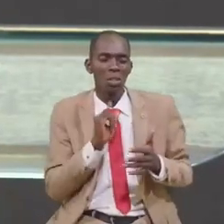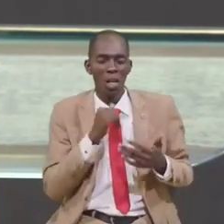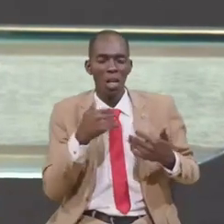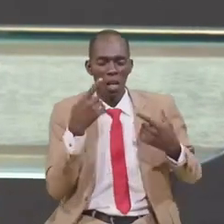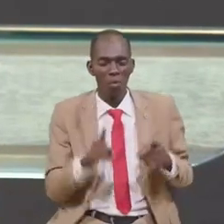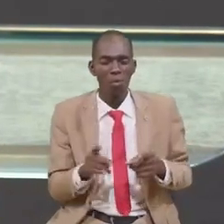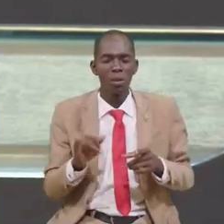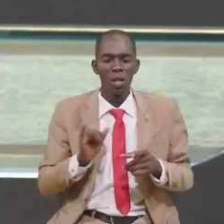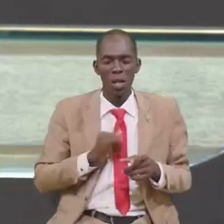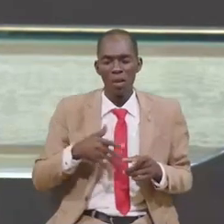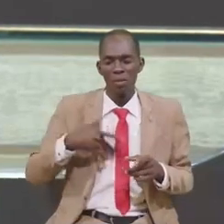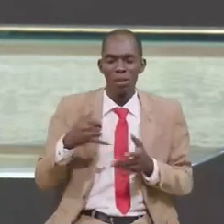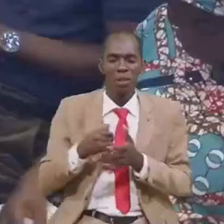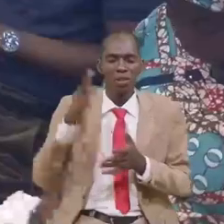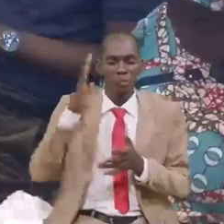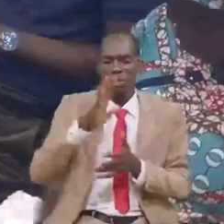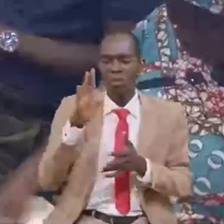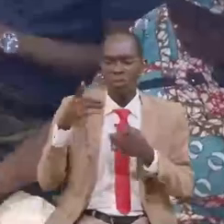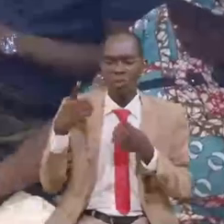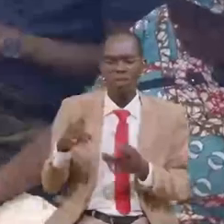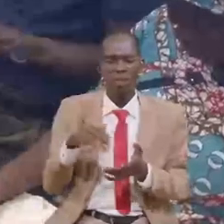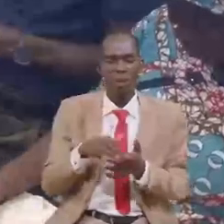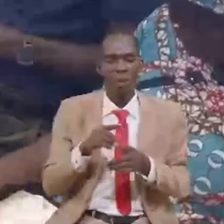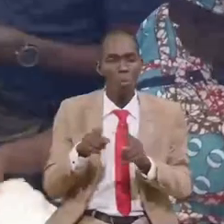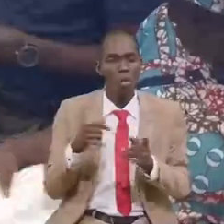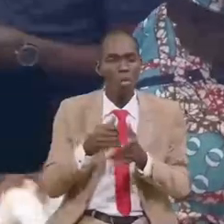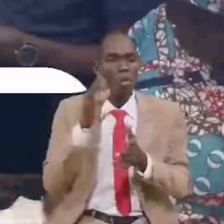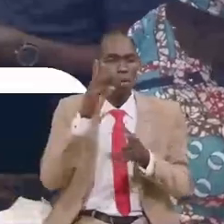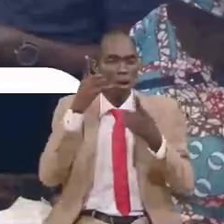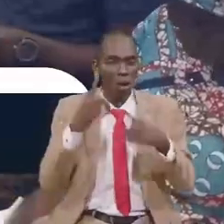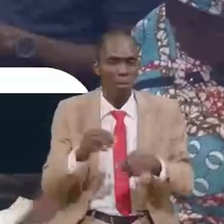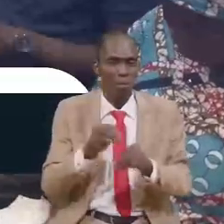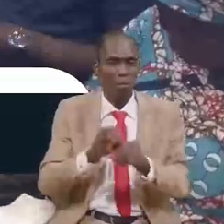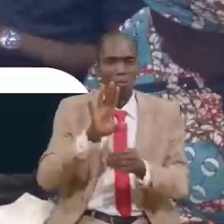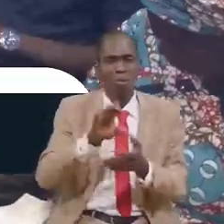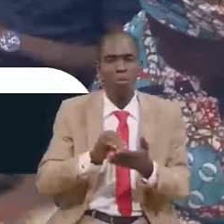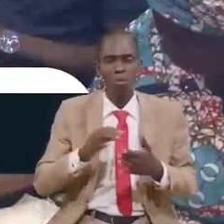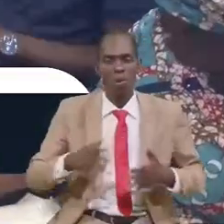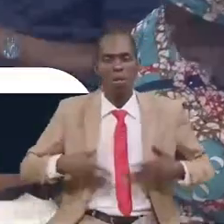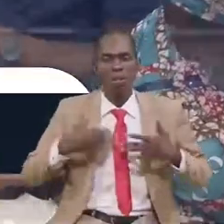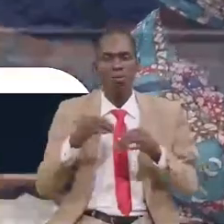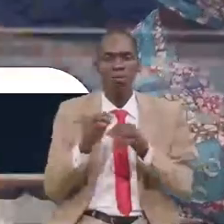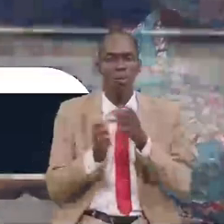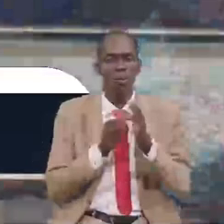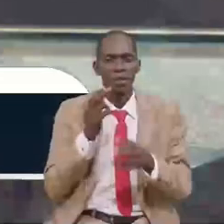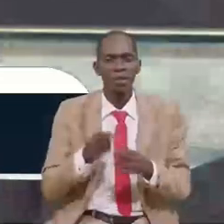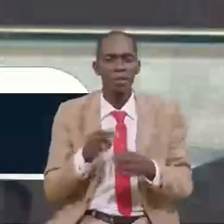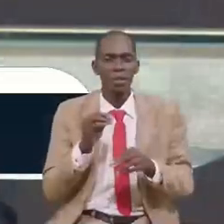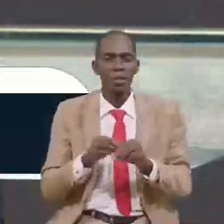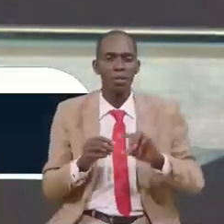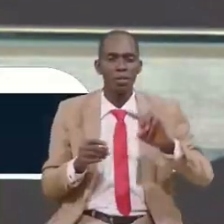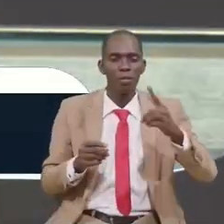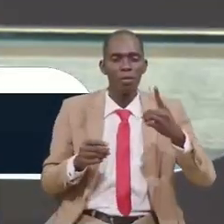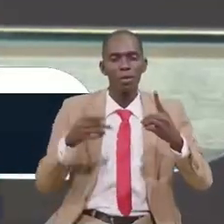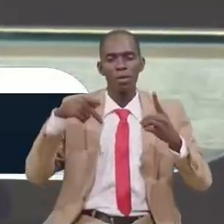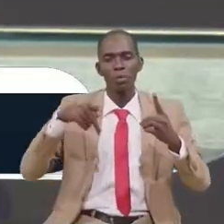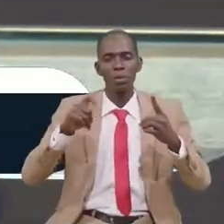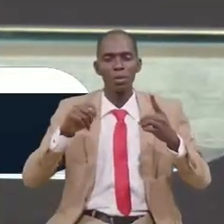encore se répéter. Cela va se répéter dans votre vie. 1 Pierre, chapitre 2,